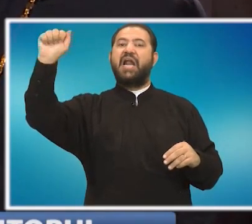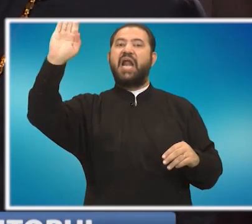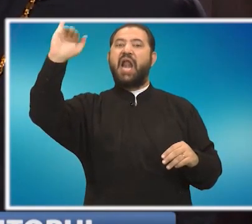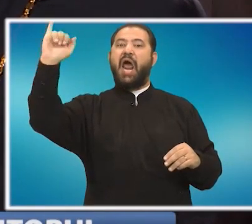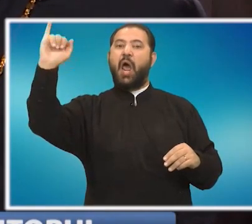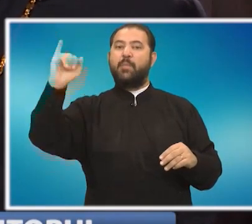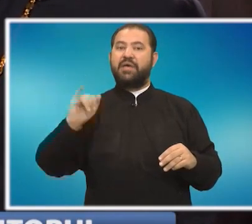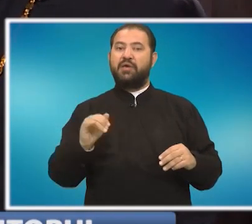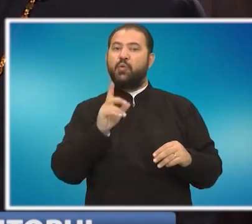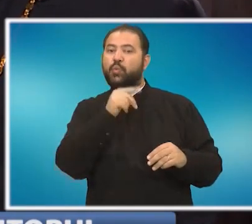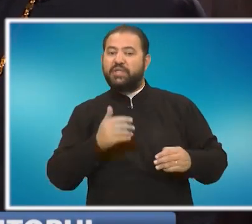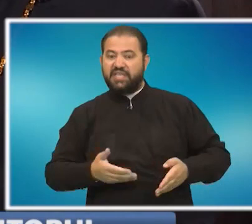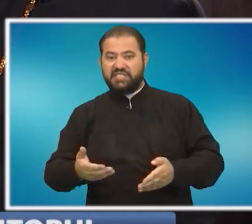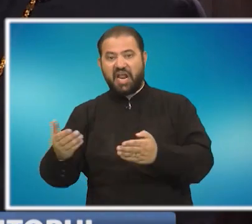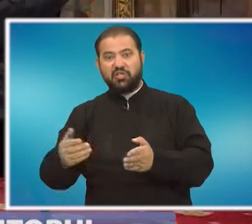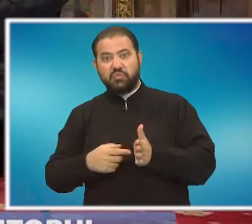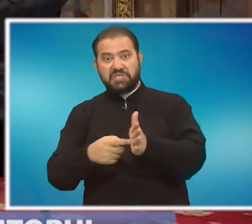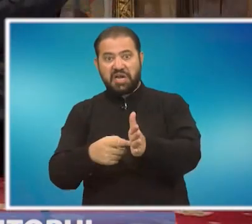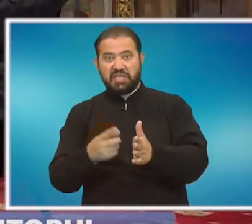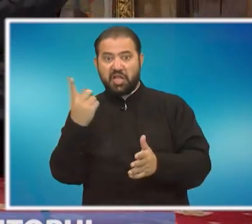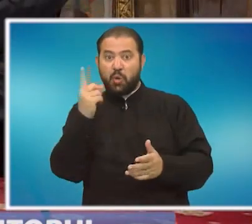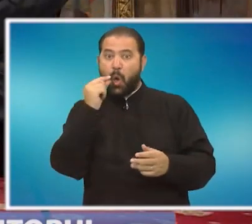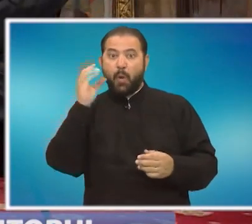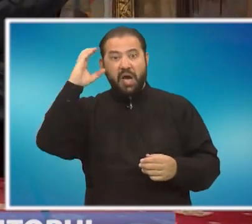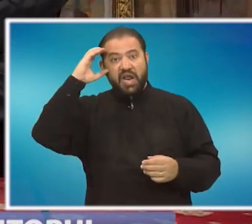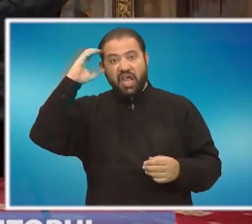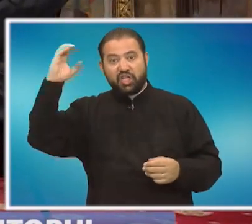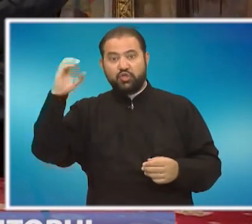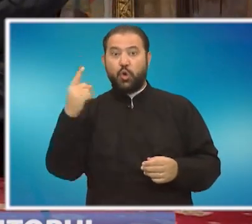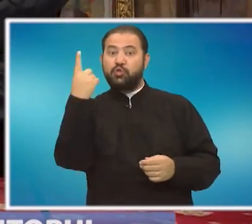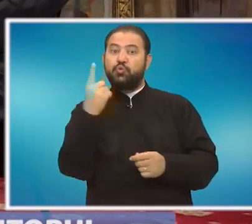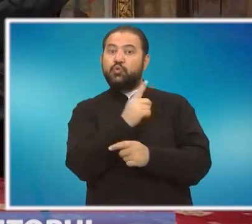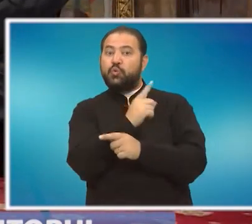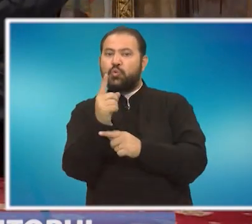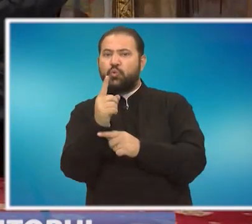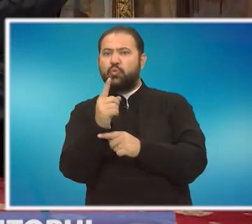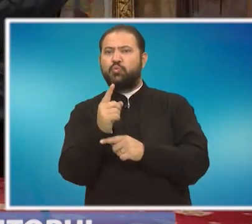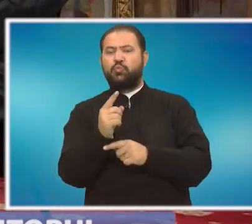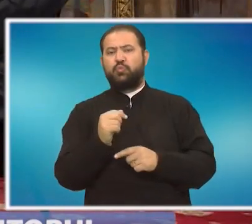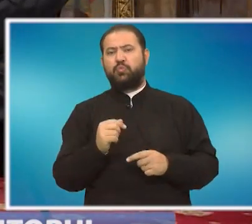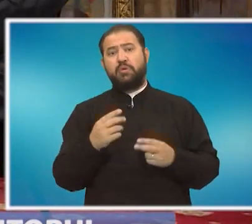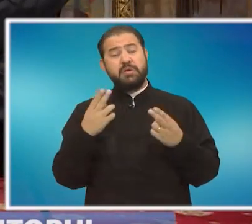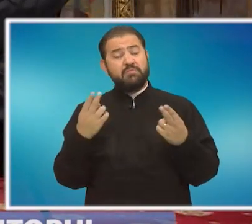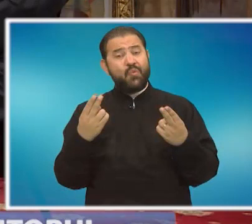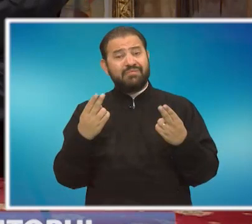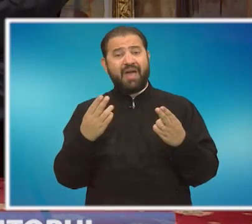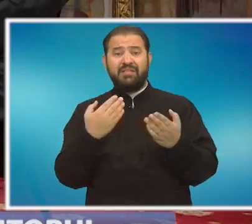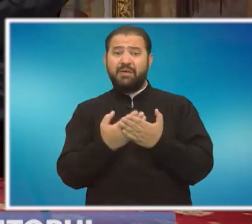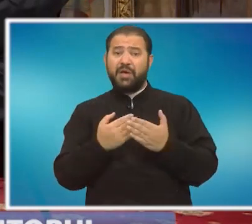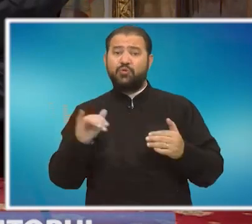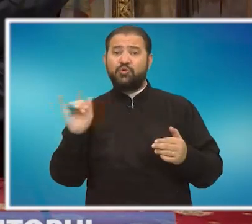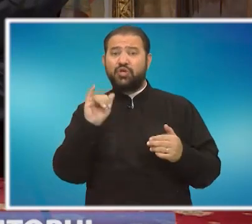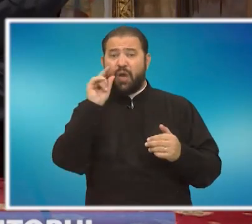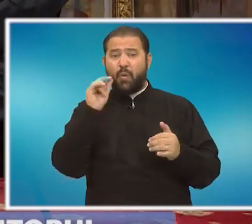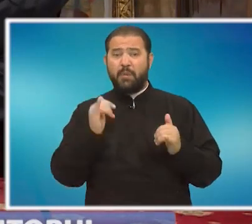remarcat prin simplitatea vieții lui, un lucru nu lipsit de importanță pentru noi cei de astăzi,